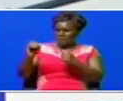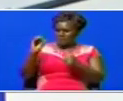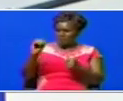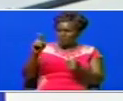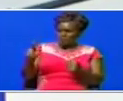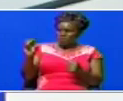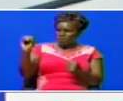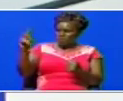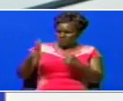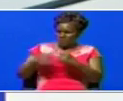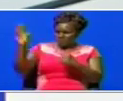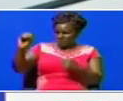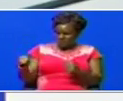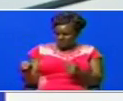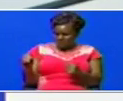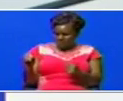0.07%.